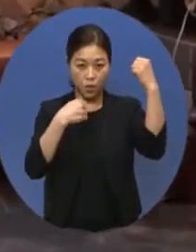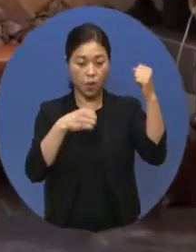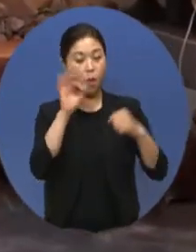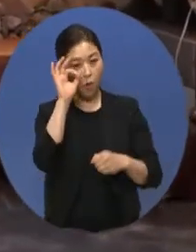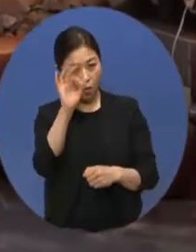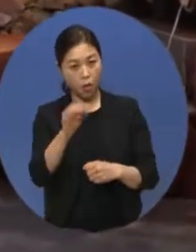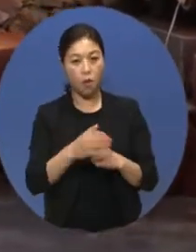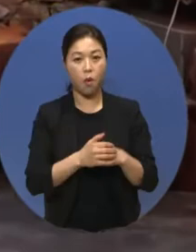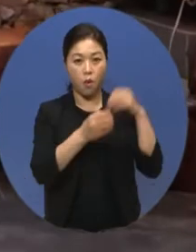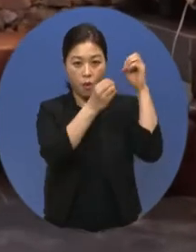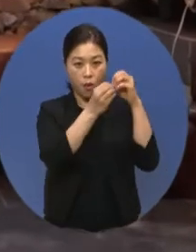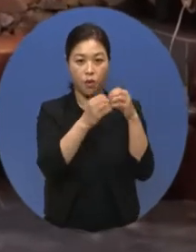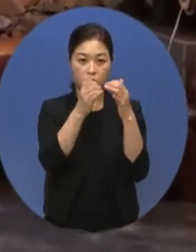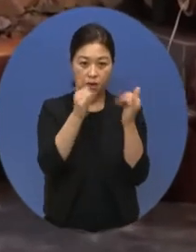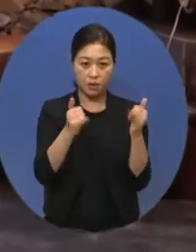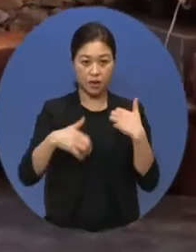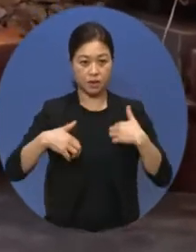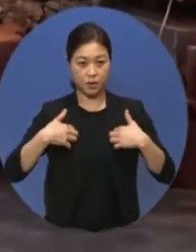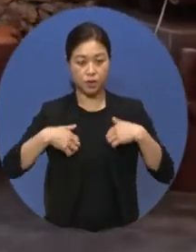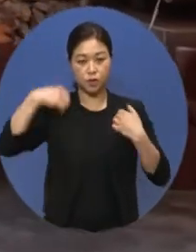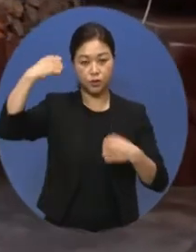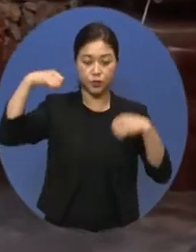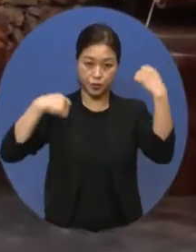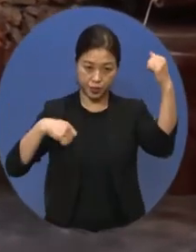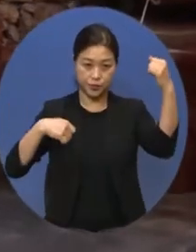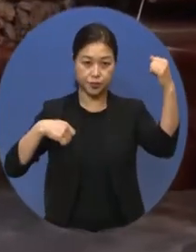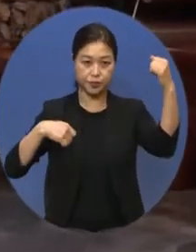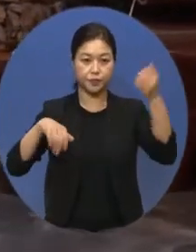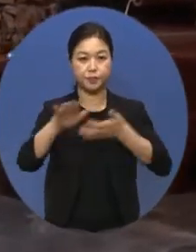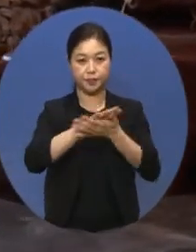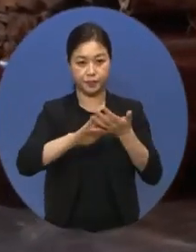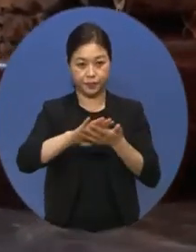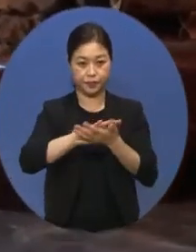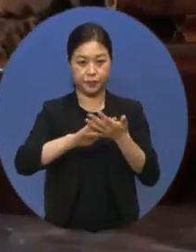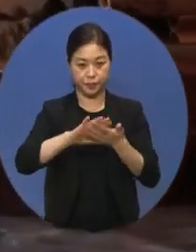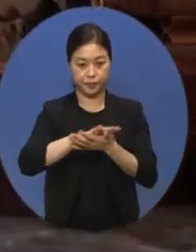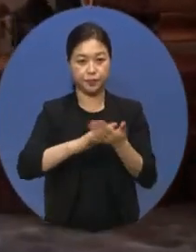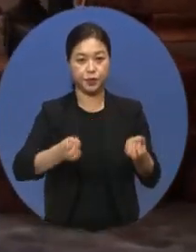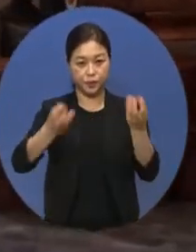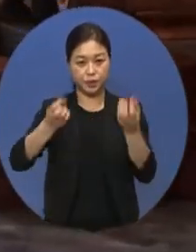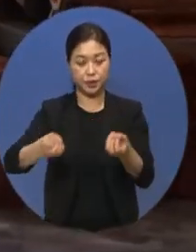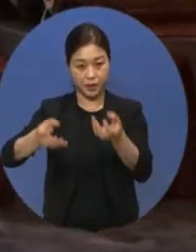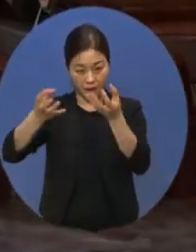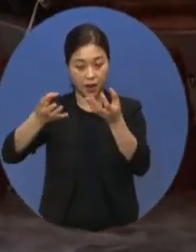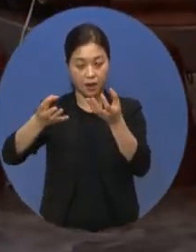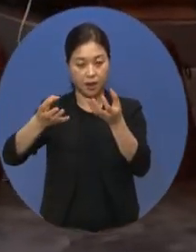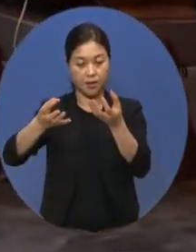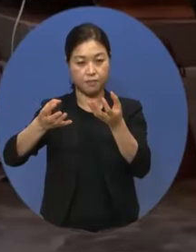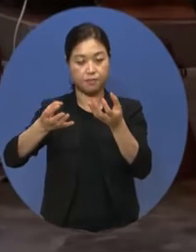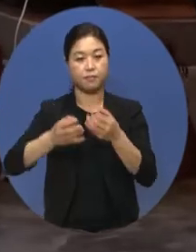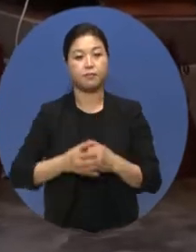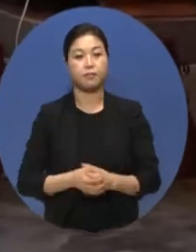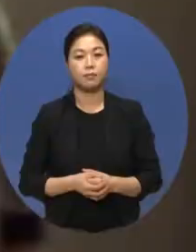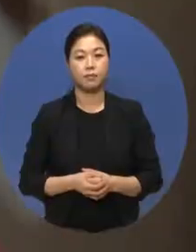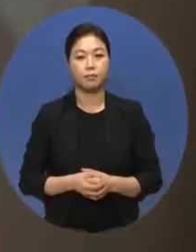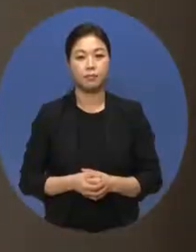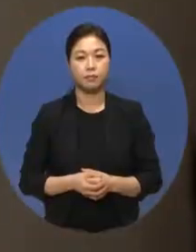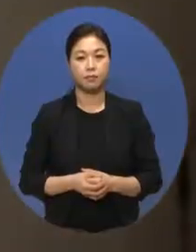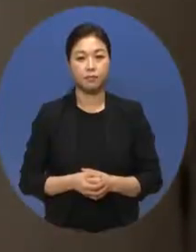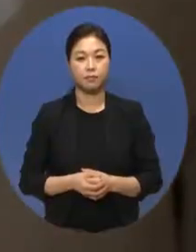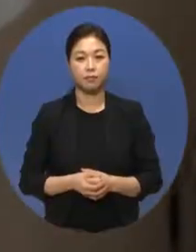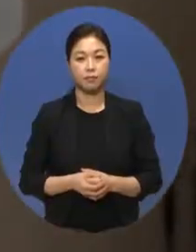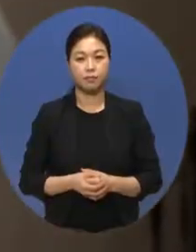보면서 고각인들과 신명나는 춤사위를 벌이며 한마당 축제 분위기를 연출했습니다.